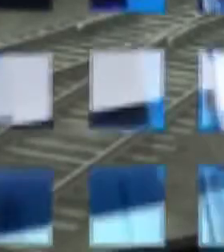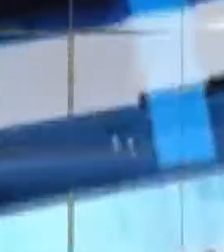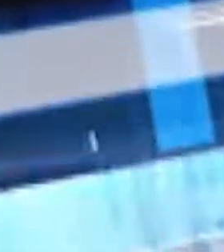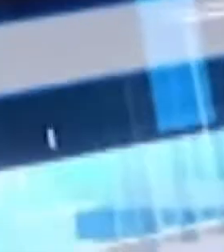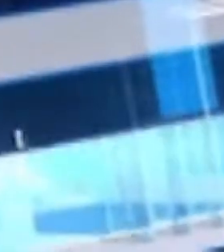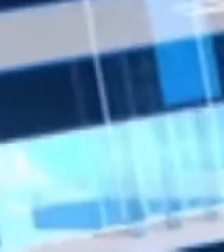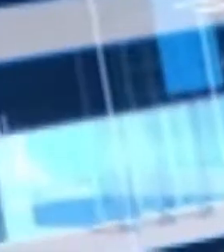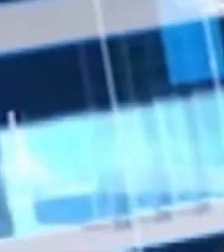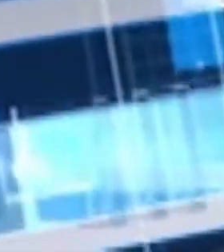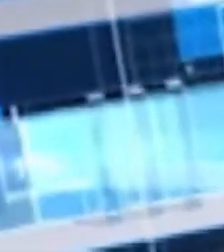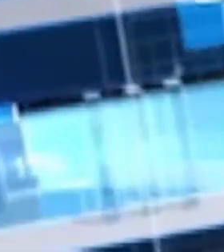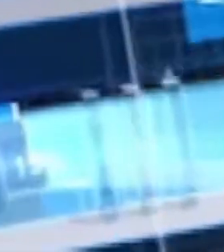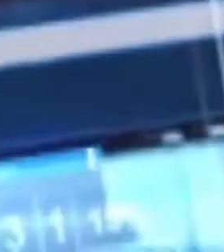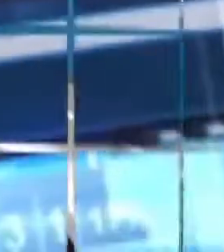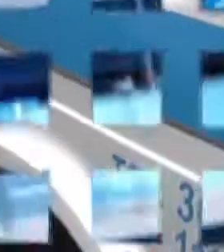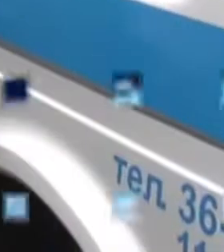қажет.